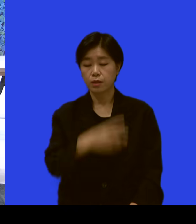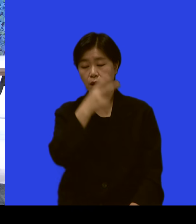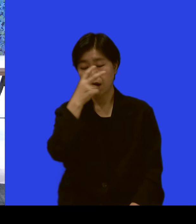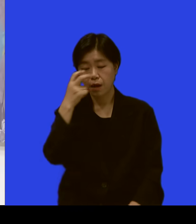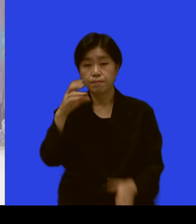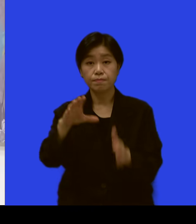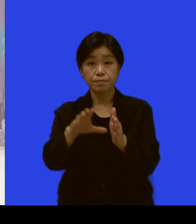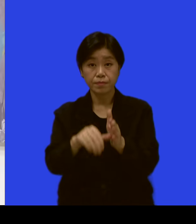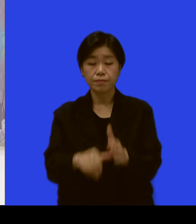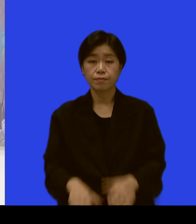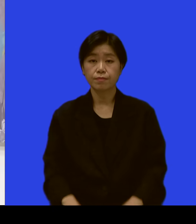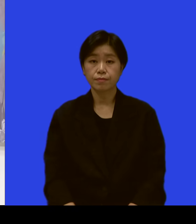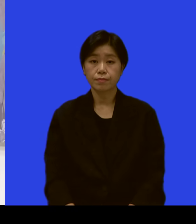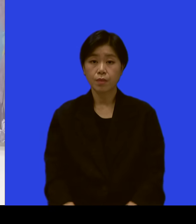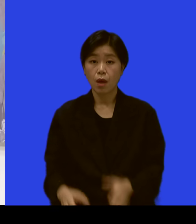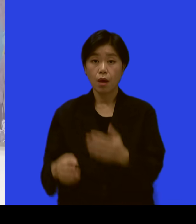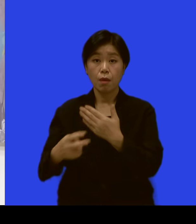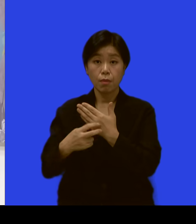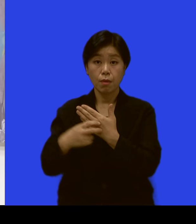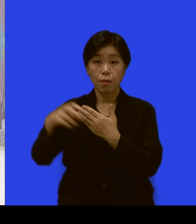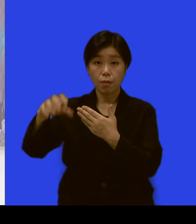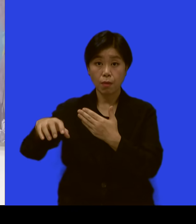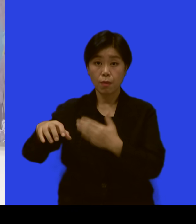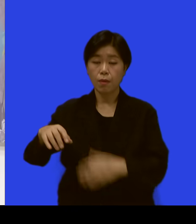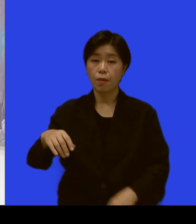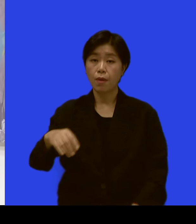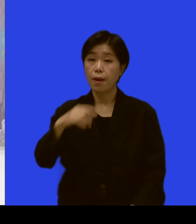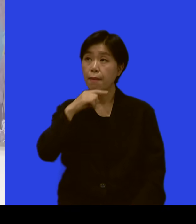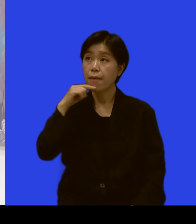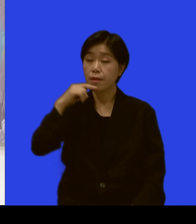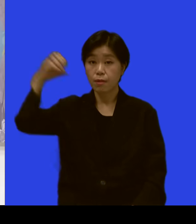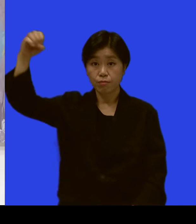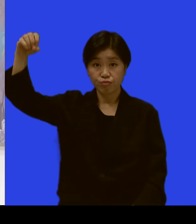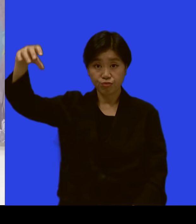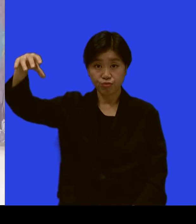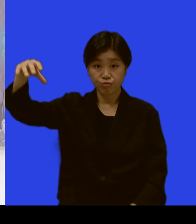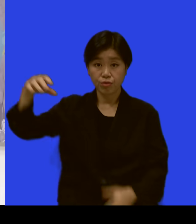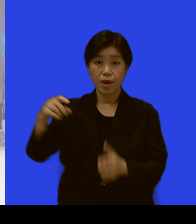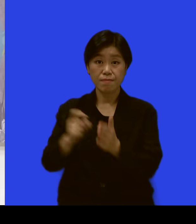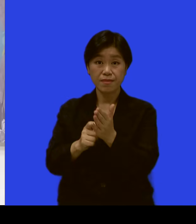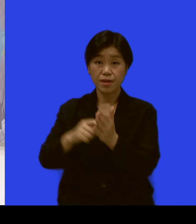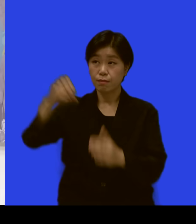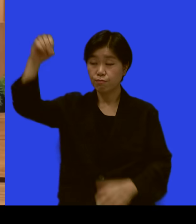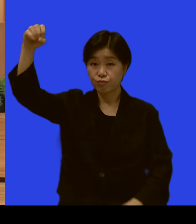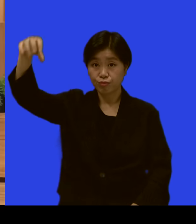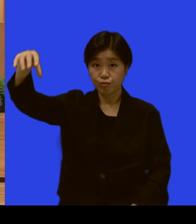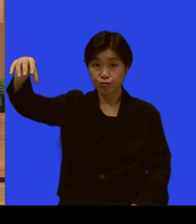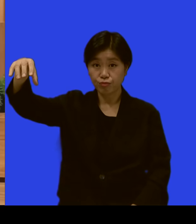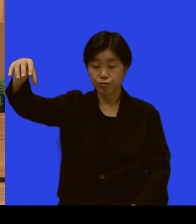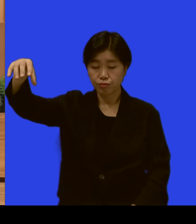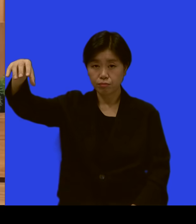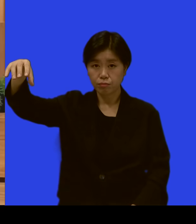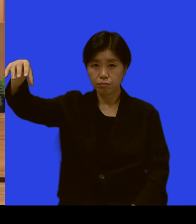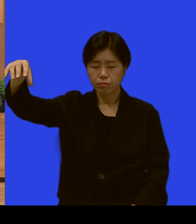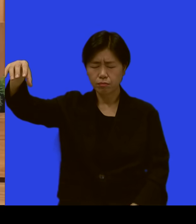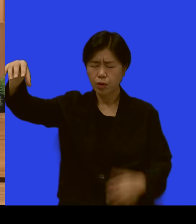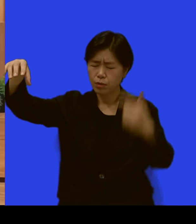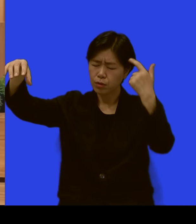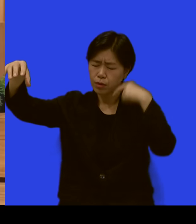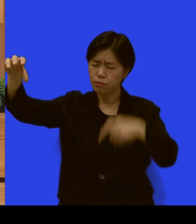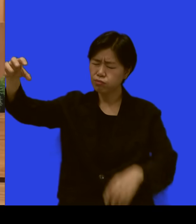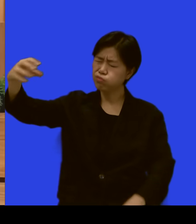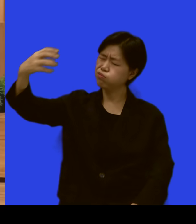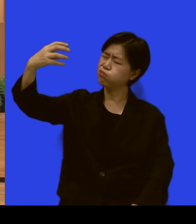있었는데 그 빨간 등이 원래는 복도로 떨어져야 하는데 제 얼굴로 이렇게 비치는 것 같은 거예요. 예. 눈이 너무 밝은